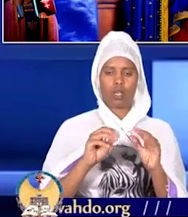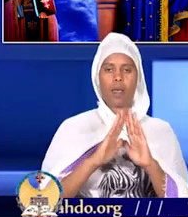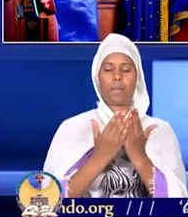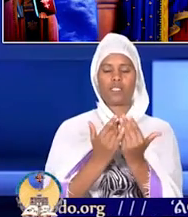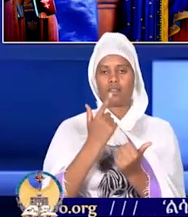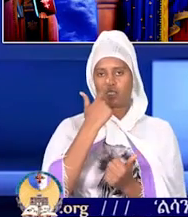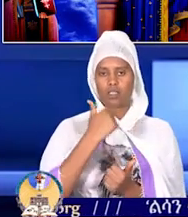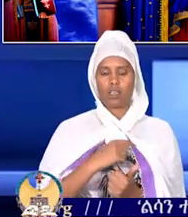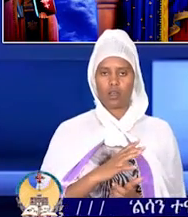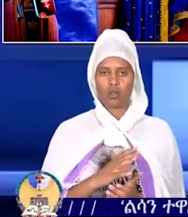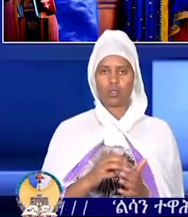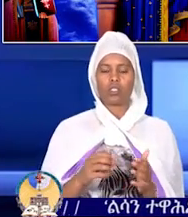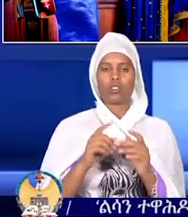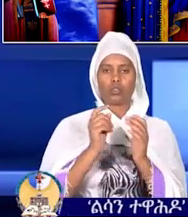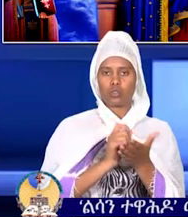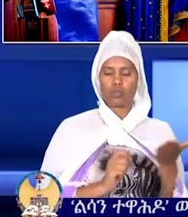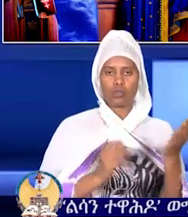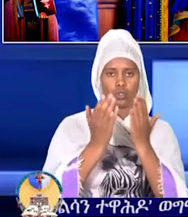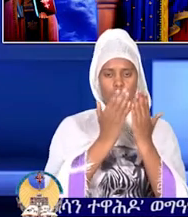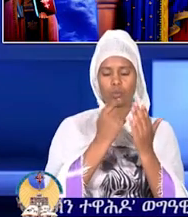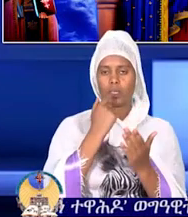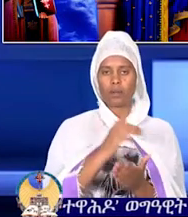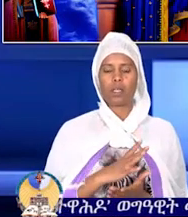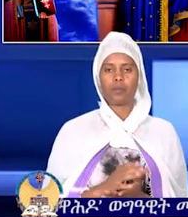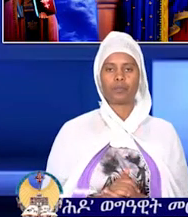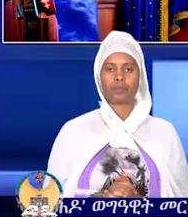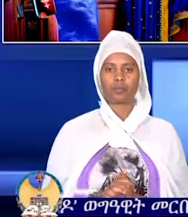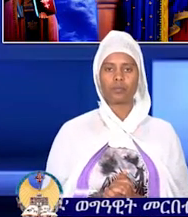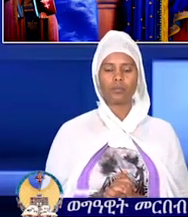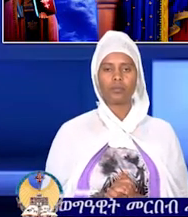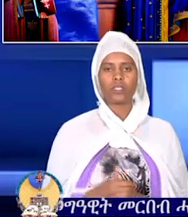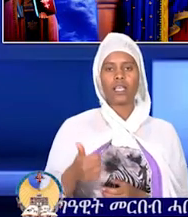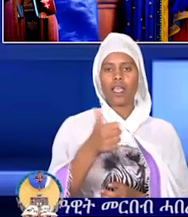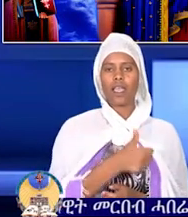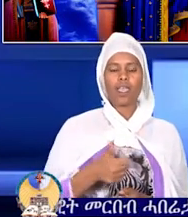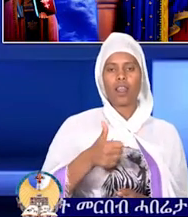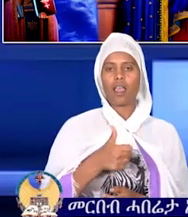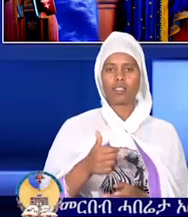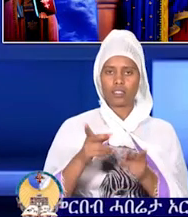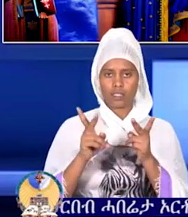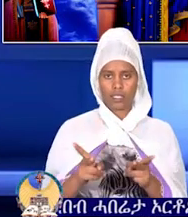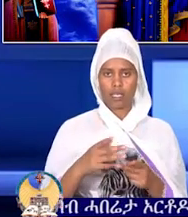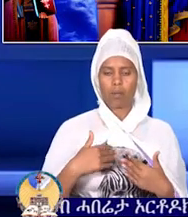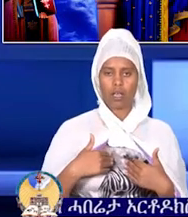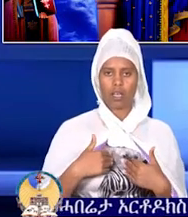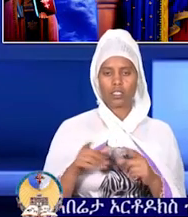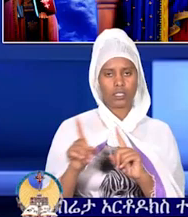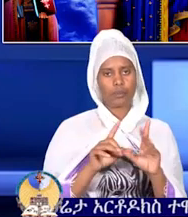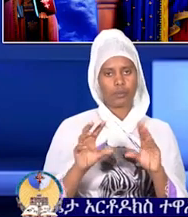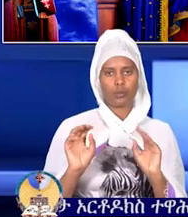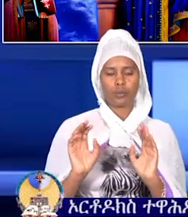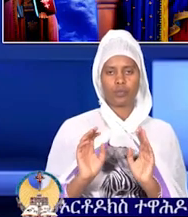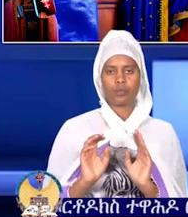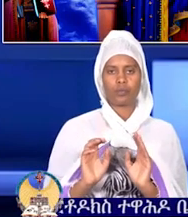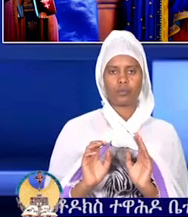ምዃኑ ቅዱስ መጽሓፍ ይነግረና። እቲ ጽሑፍ ከነንብቦ ከምዚ ይብል፣ ኤልያስ ከማና